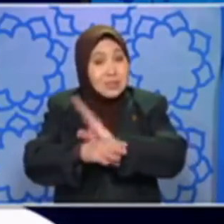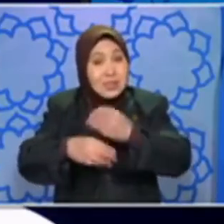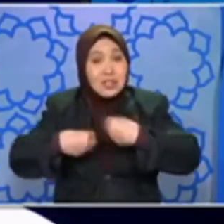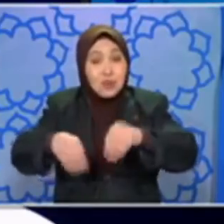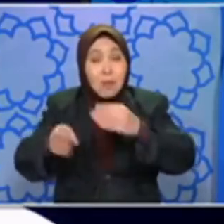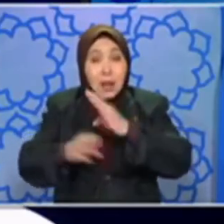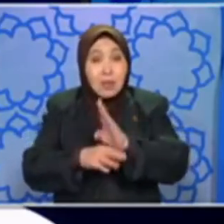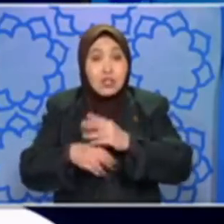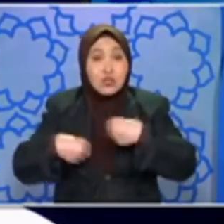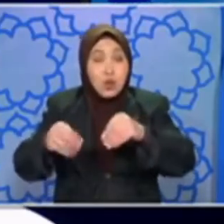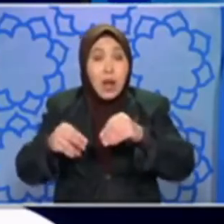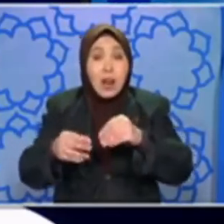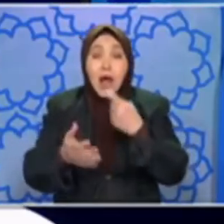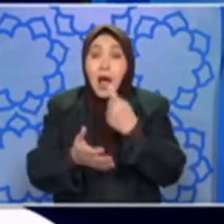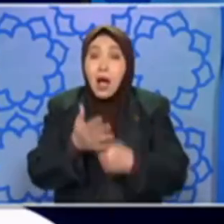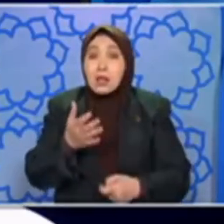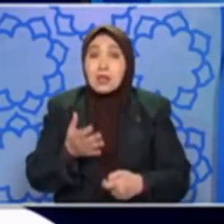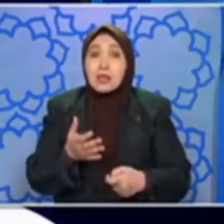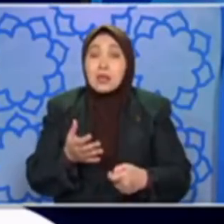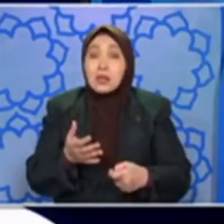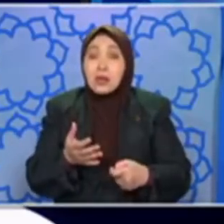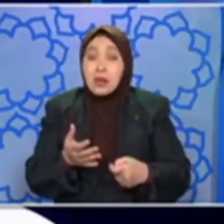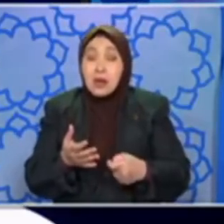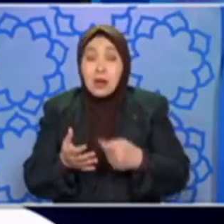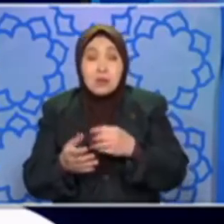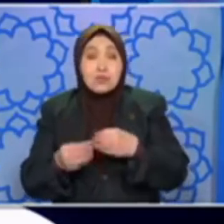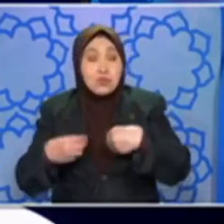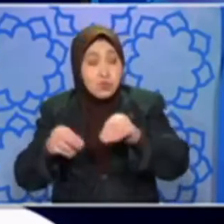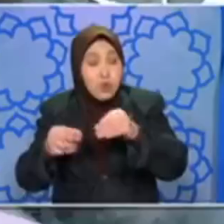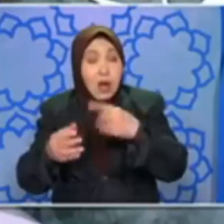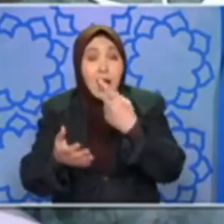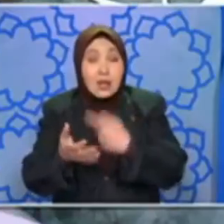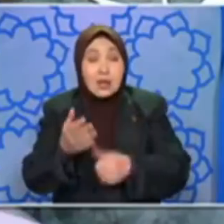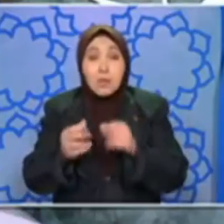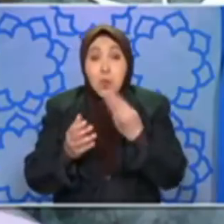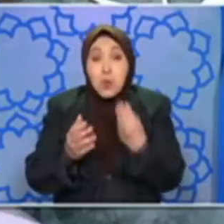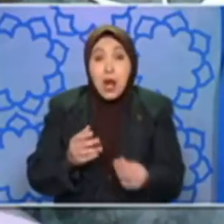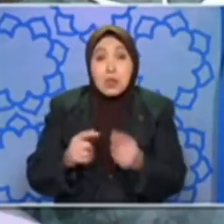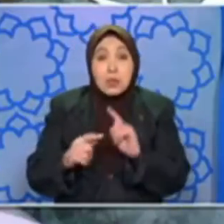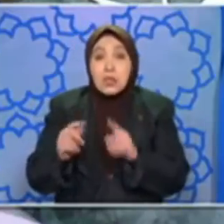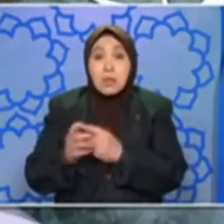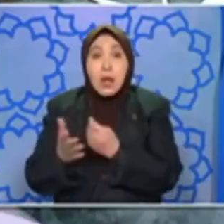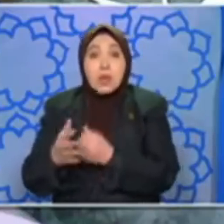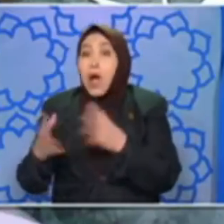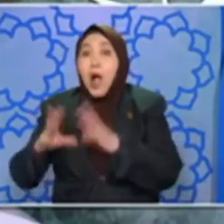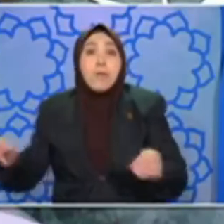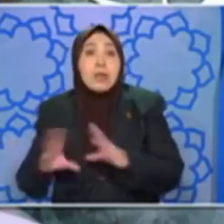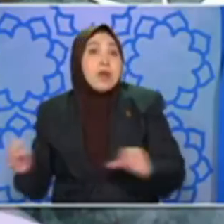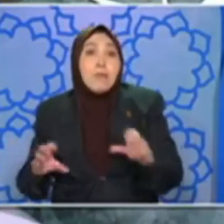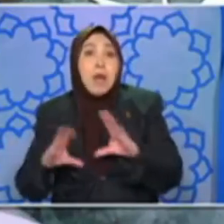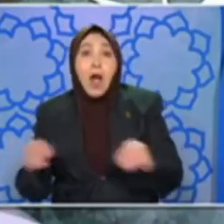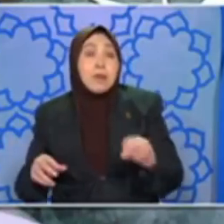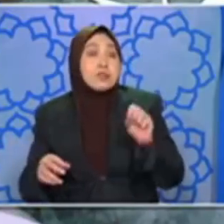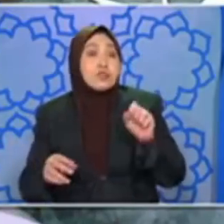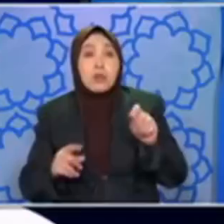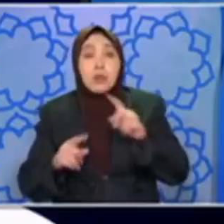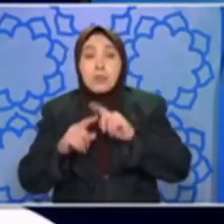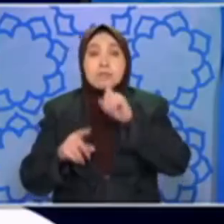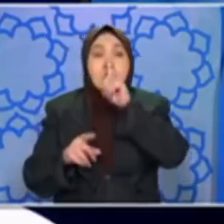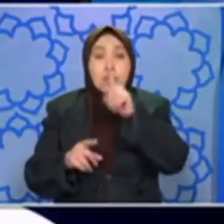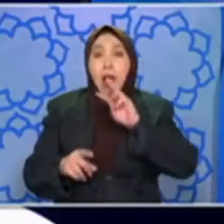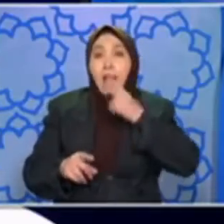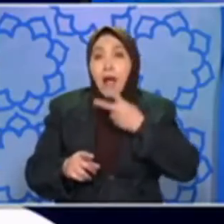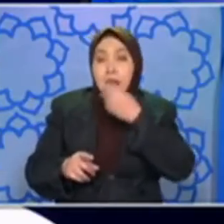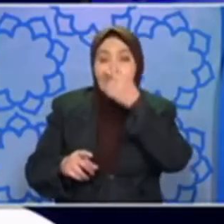harga murah, lepas tu kata oh habis stok, rupanya dia pergi jual sekali lagi dengan harga mahal. Macam-macam manipulasi dalam ekonomi ini, lambat laun Allah